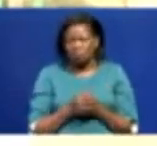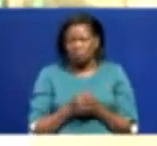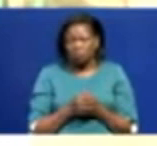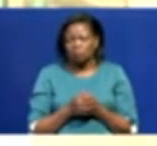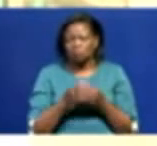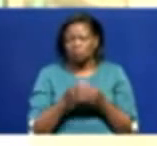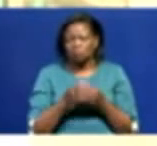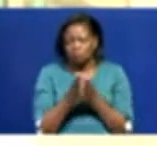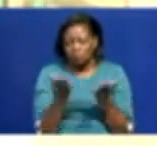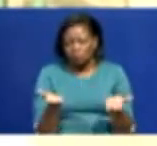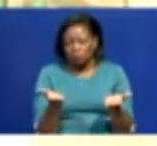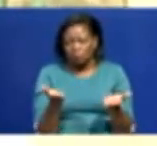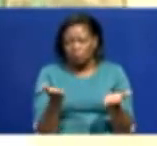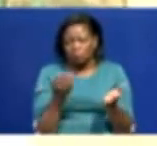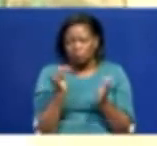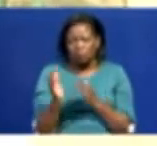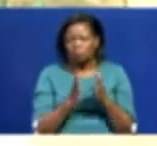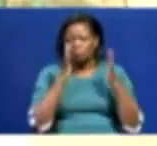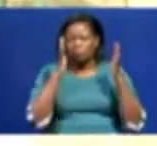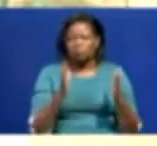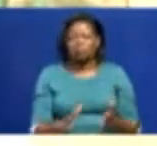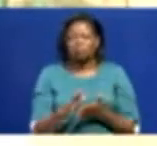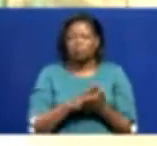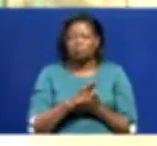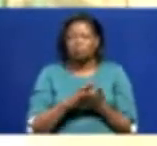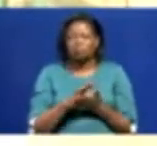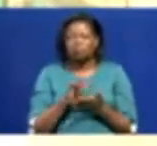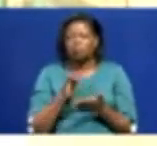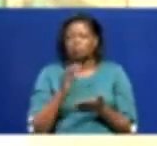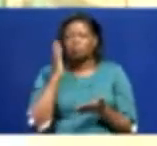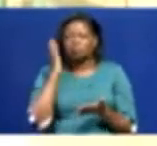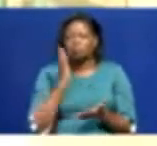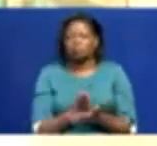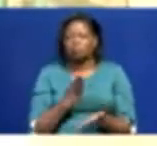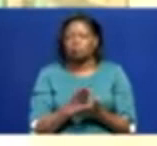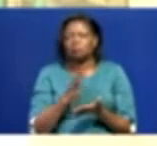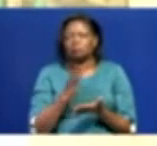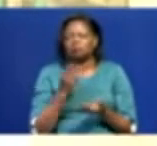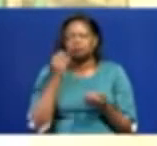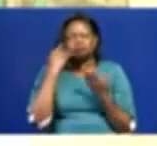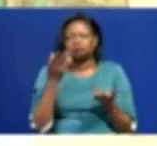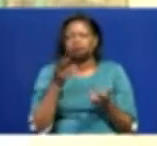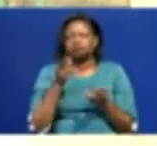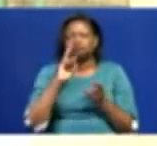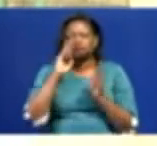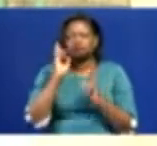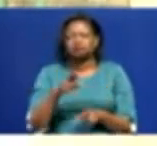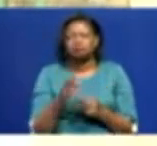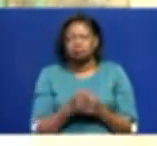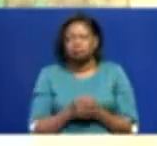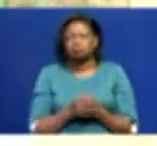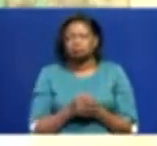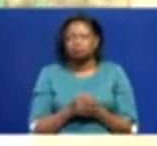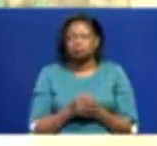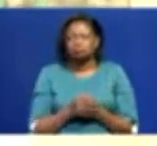and the organizers, based on the fact that we're not sure about the outcome of